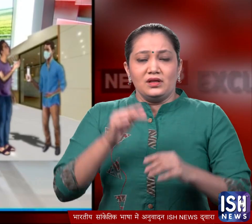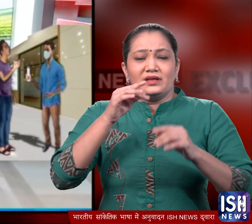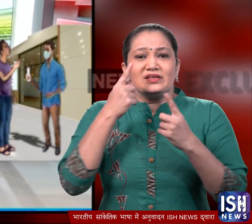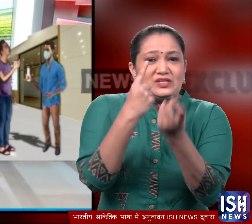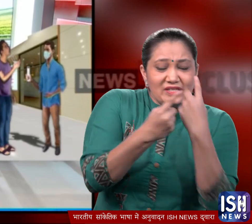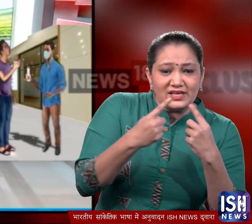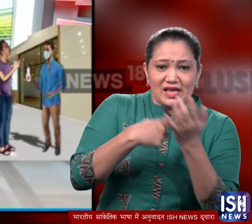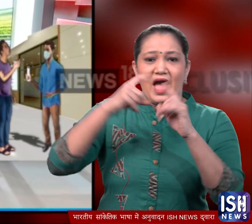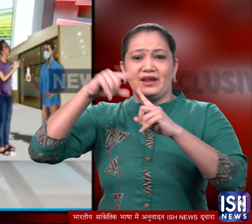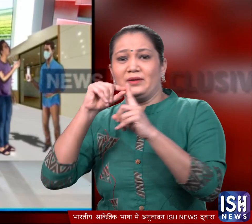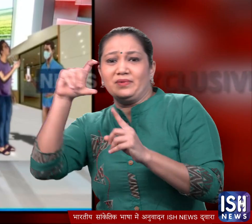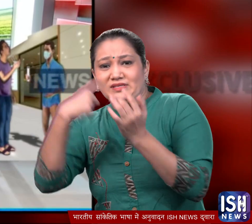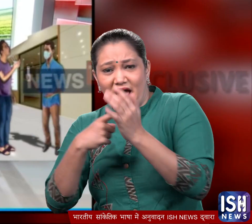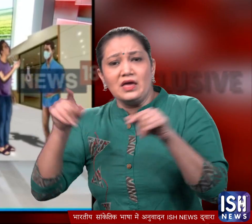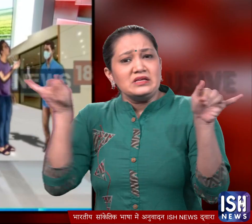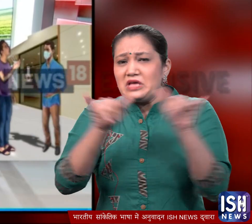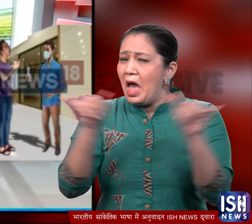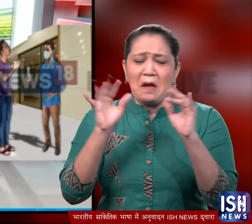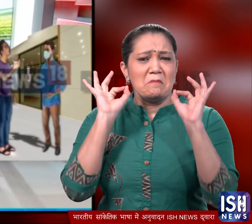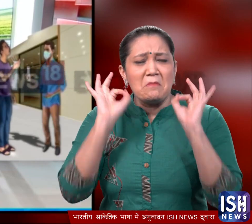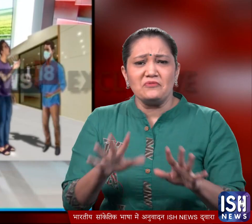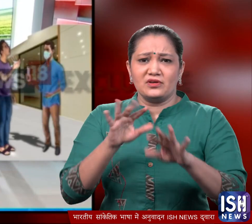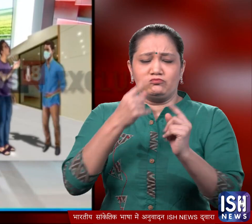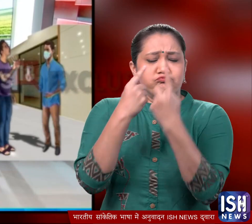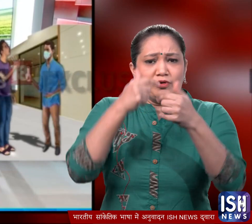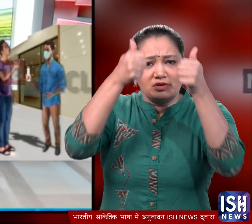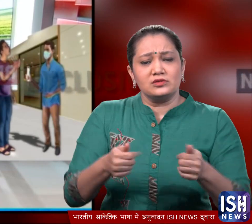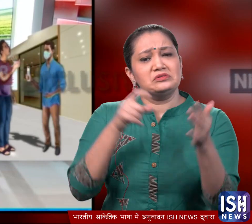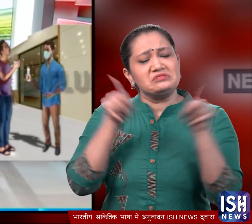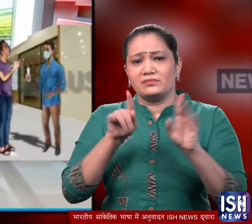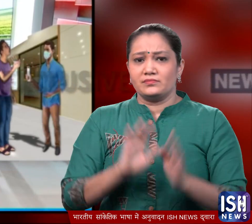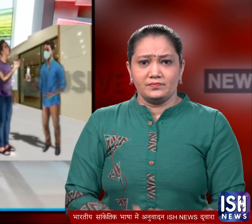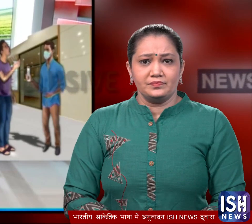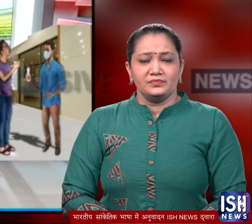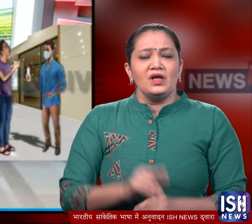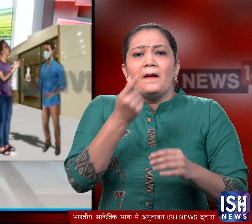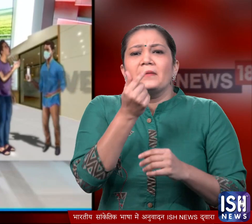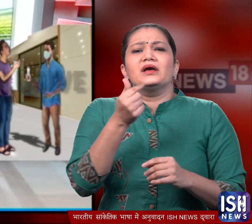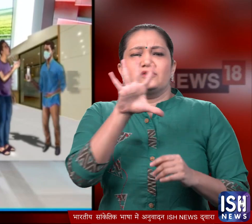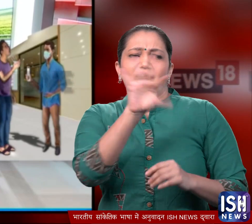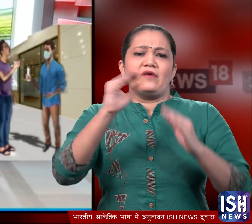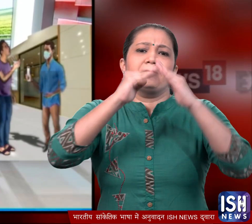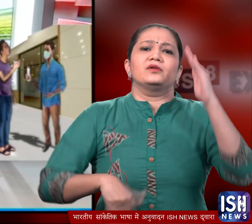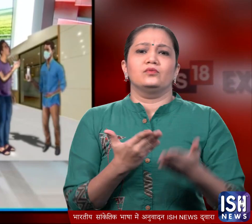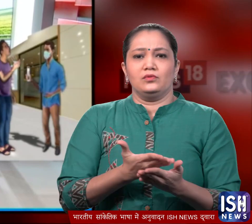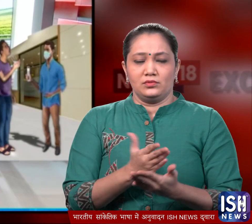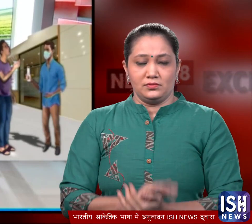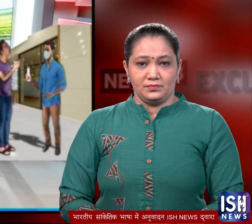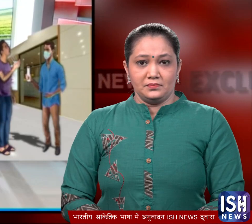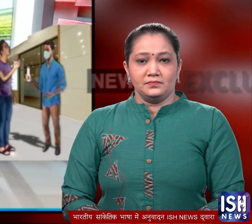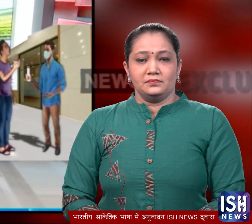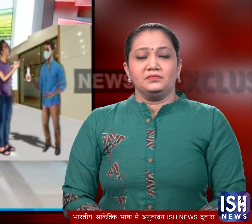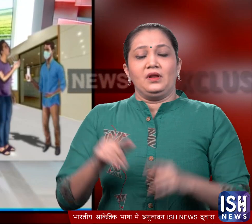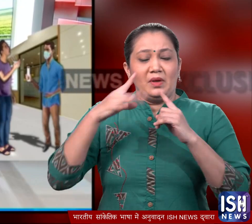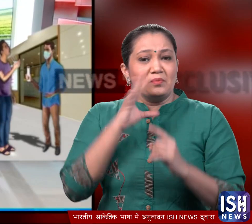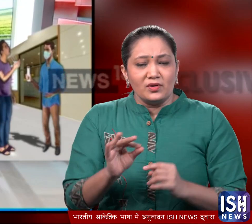तकनीक से होने वाले टेस्ट के नतीजे आरटी-पीसीआर टेस्ट जितने ही सटीक हैं, और सबसे खास बात यह कि इस टेस्ट की कीमत 500 रुपए से भी कम